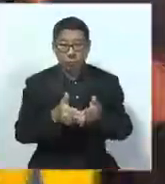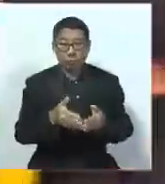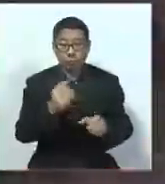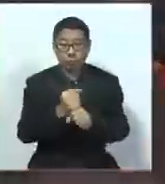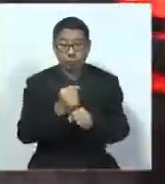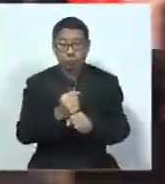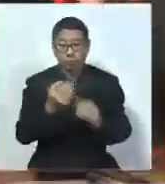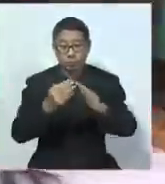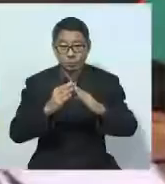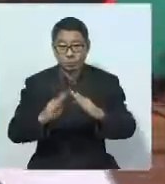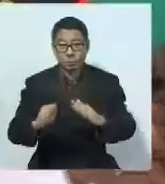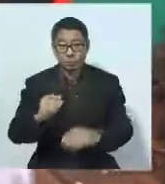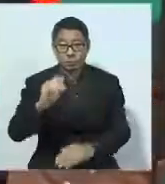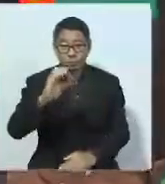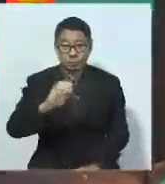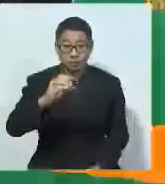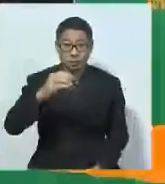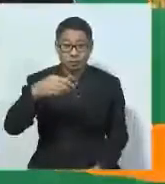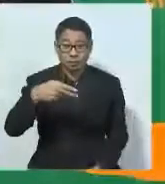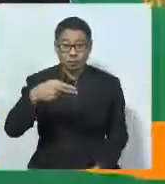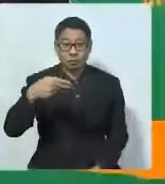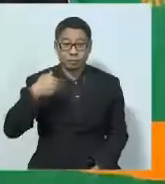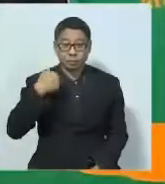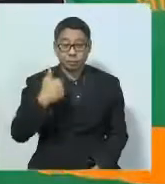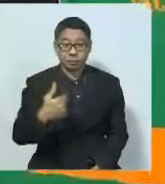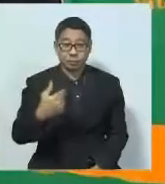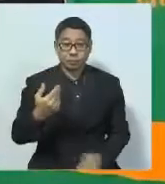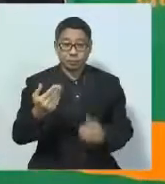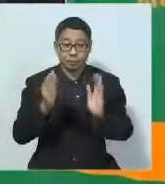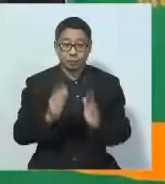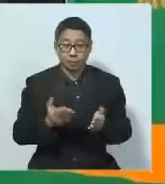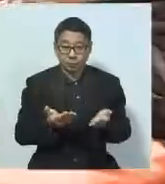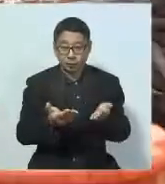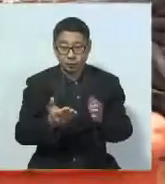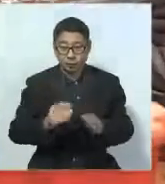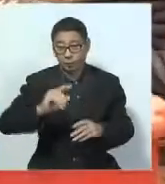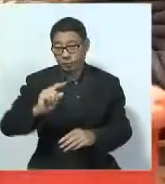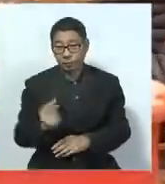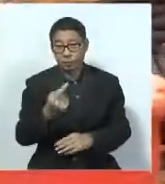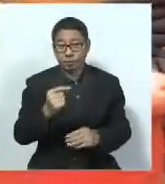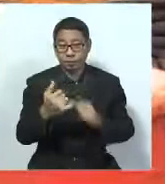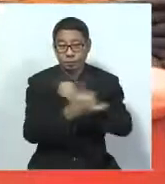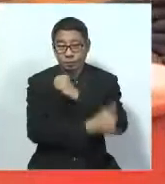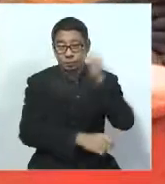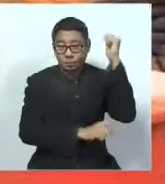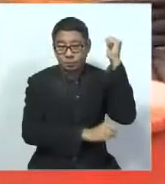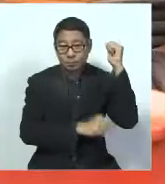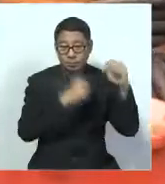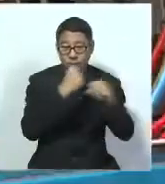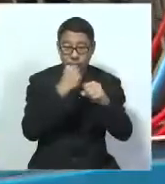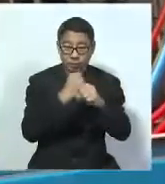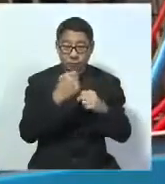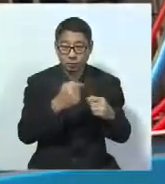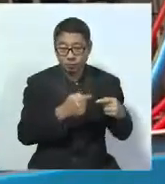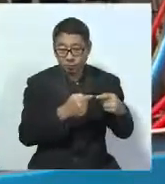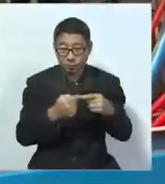นินการโดยบริษัท SeaQuest Marine จำกัดซึ่งเป็นบริษัทผู้รับจ้างรายใหม่มาจากสิงคโปร์เข้าปฏิบัติภ